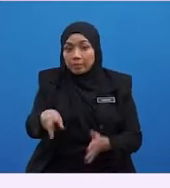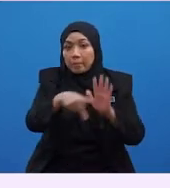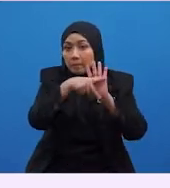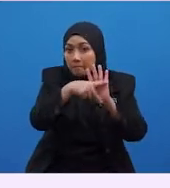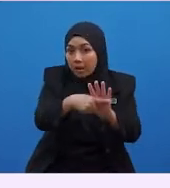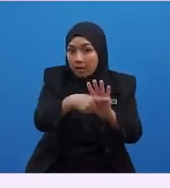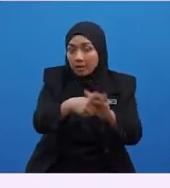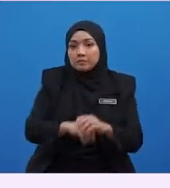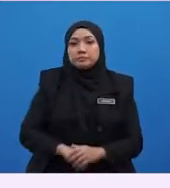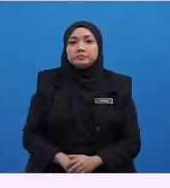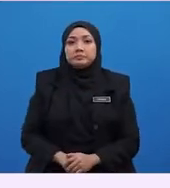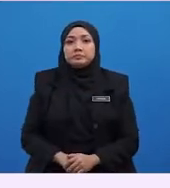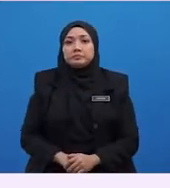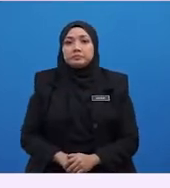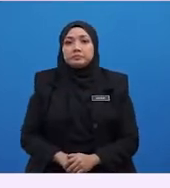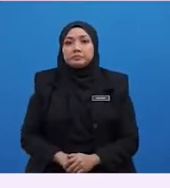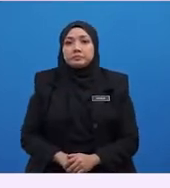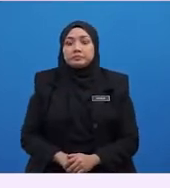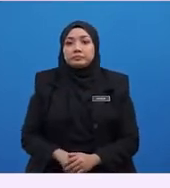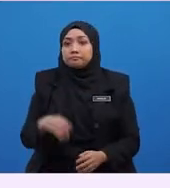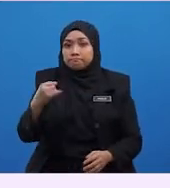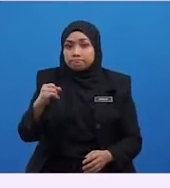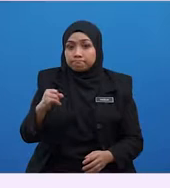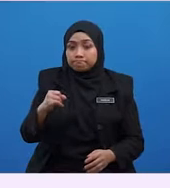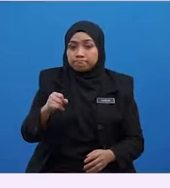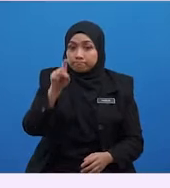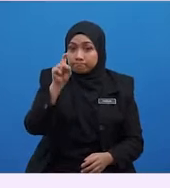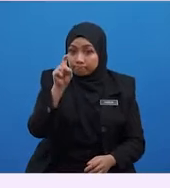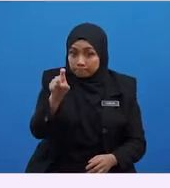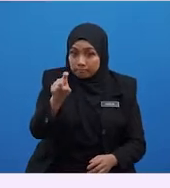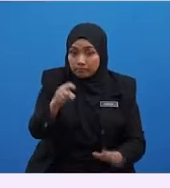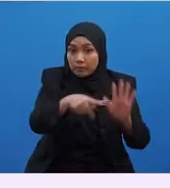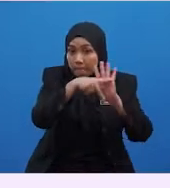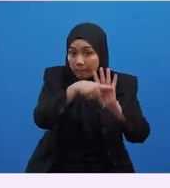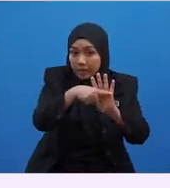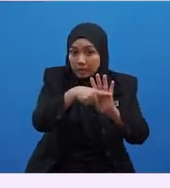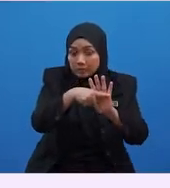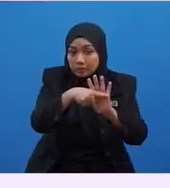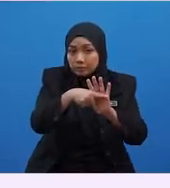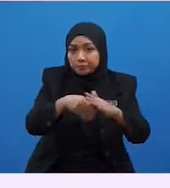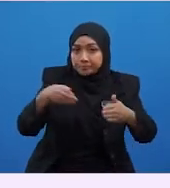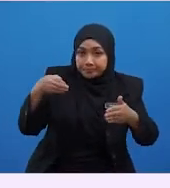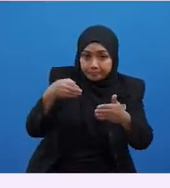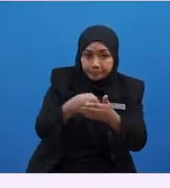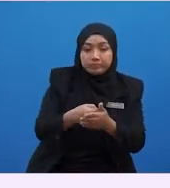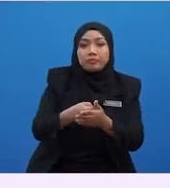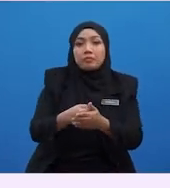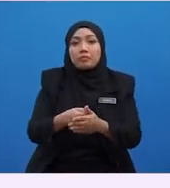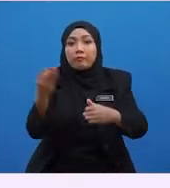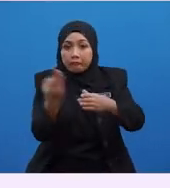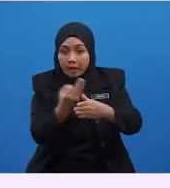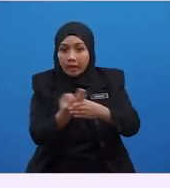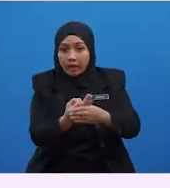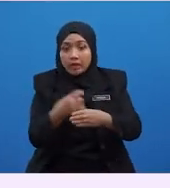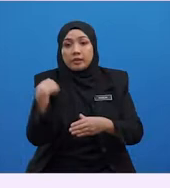ini, anda jangan klik dahulu butang papar sehingga halaman profilmurid.php dibina.